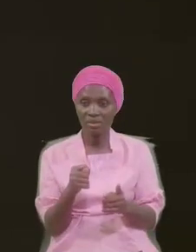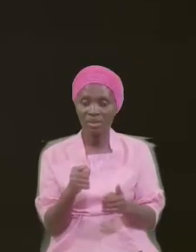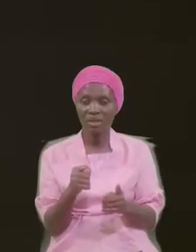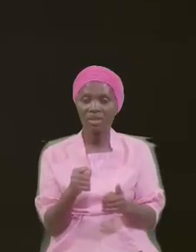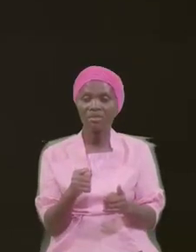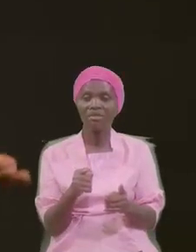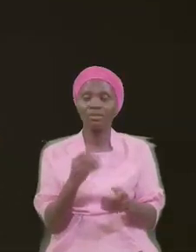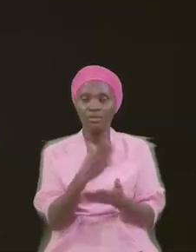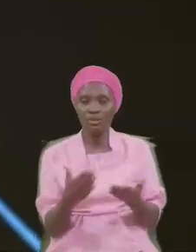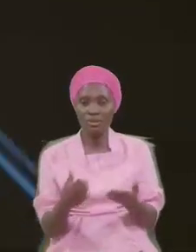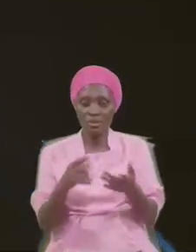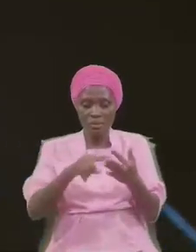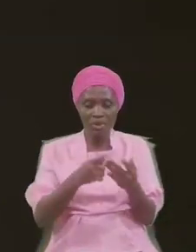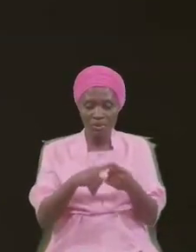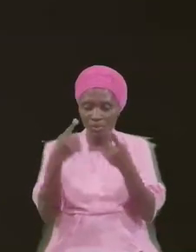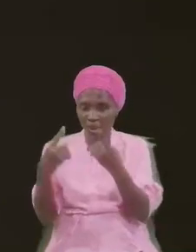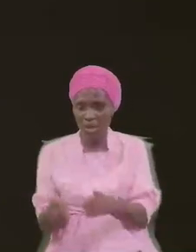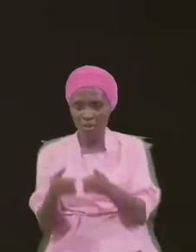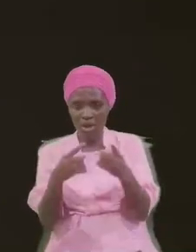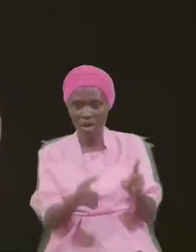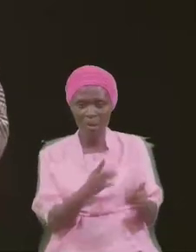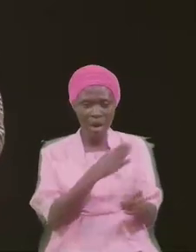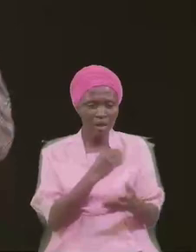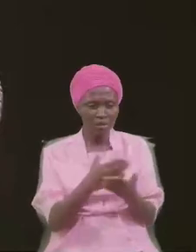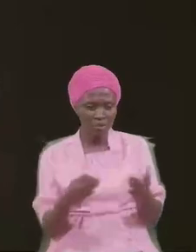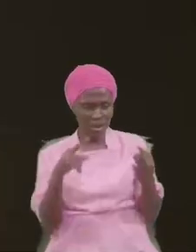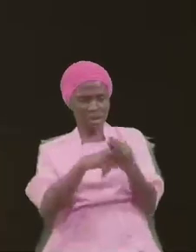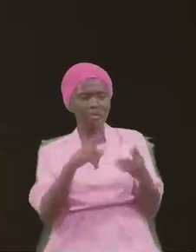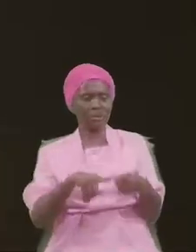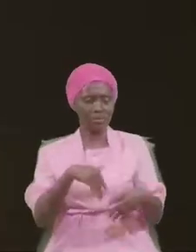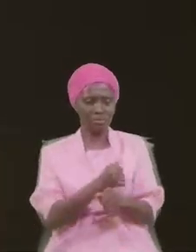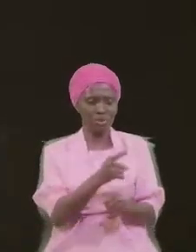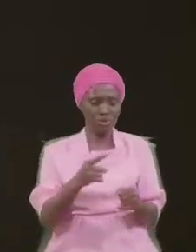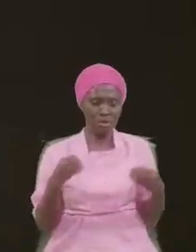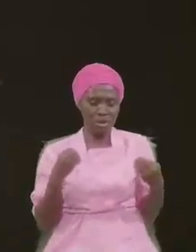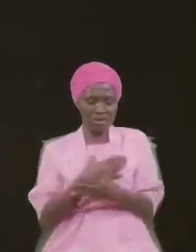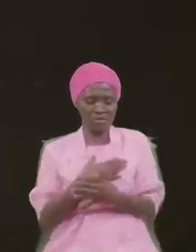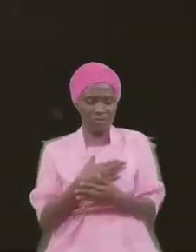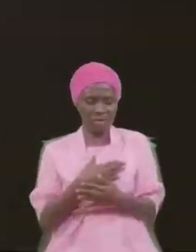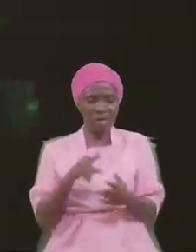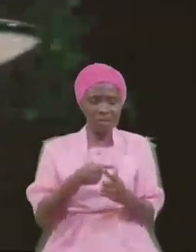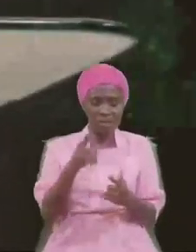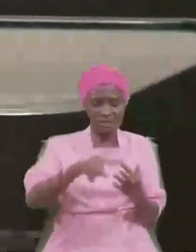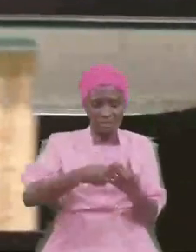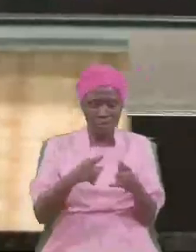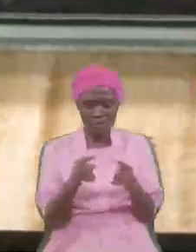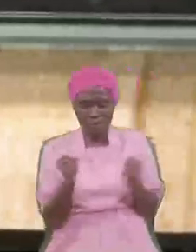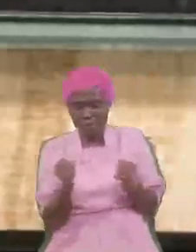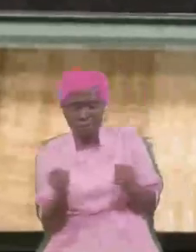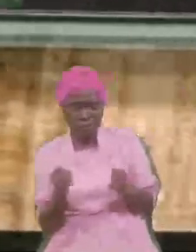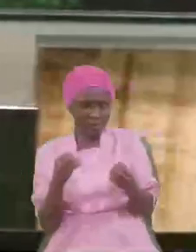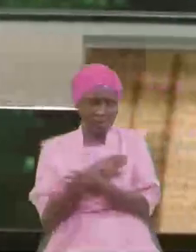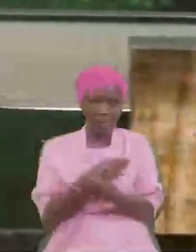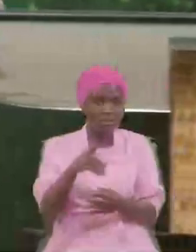le voleur est venu vous raconter dans la voie et les choses commencent à arriver et vous commencez à